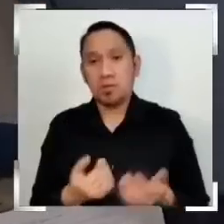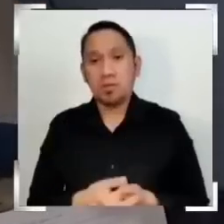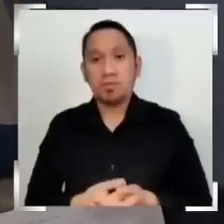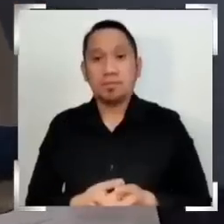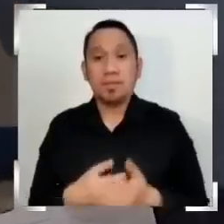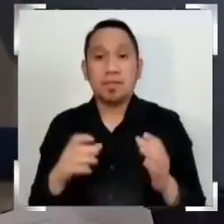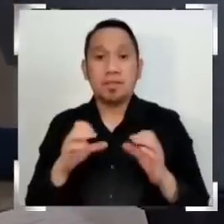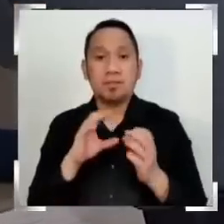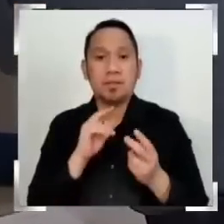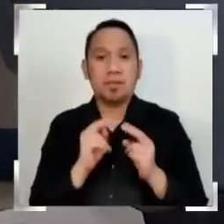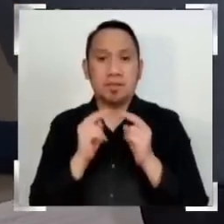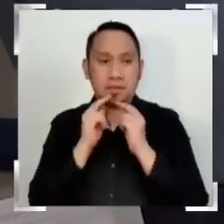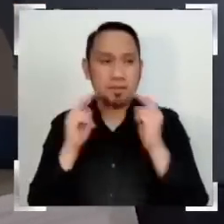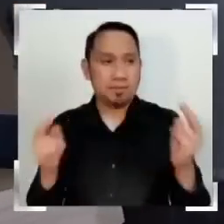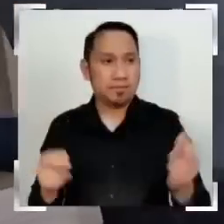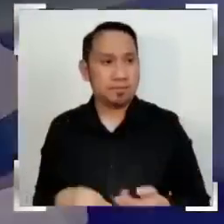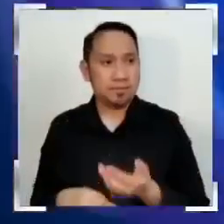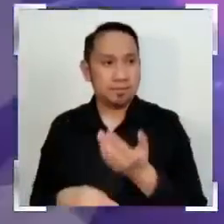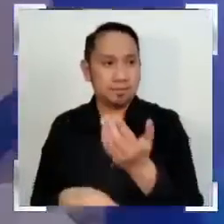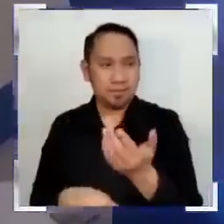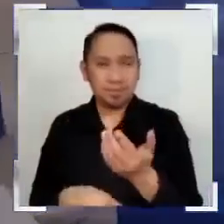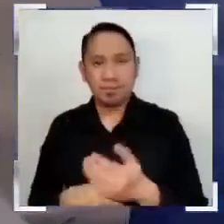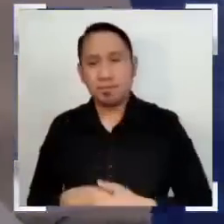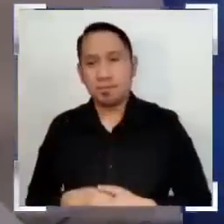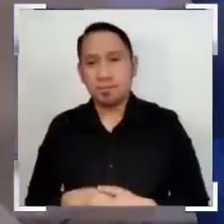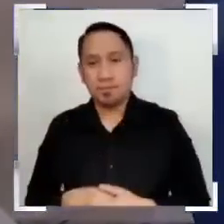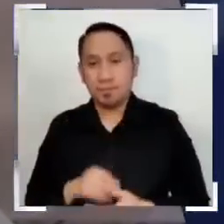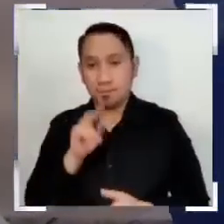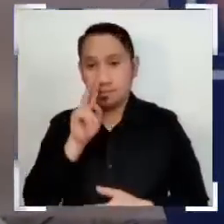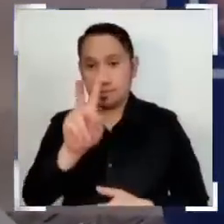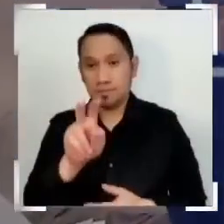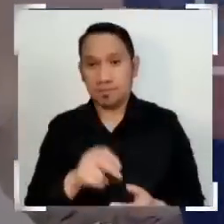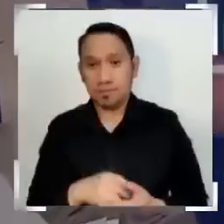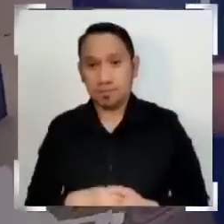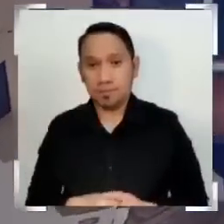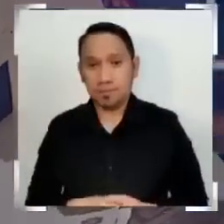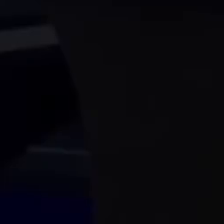News, Marisol Abdurrahman ang inyong saksi.